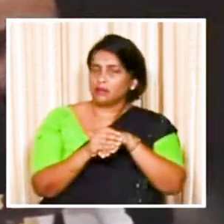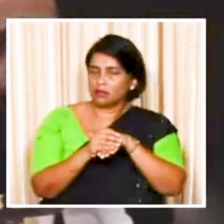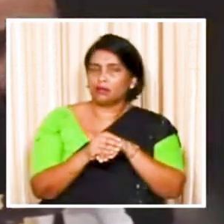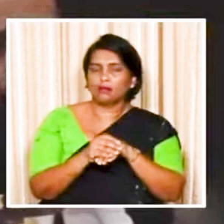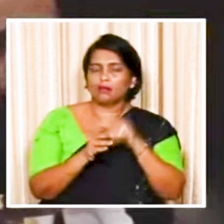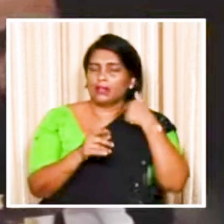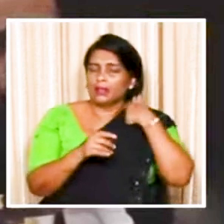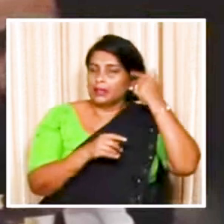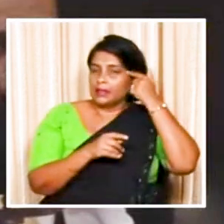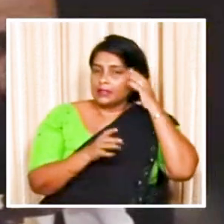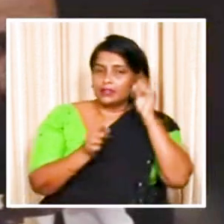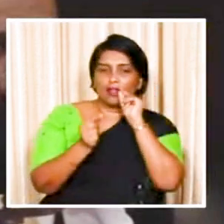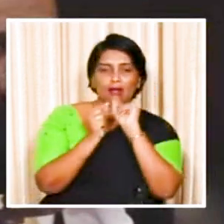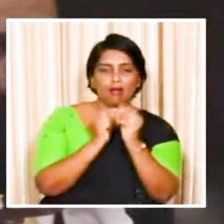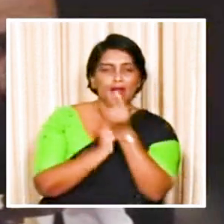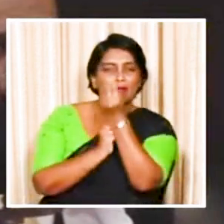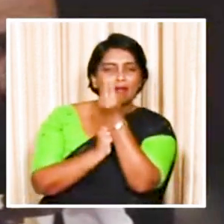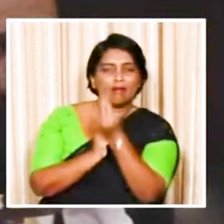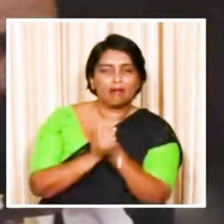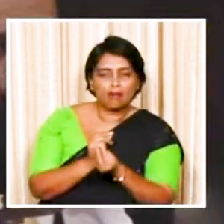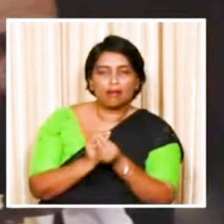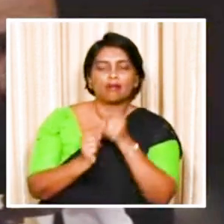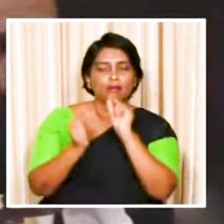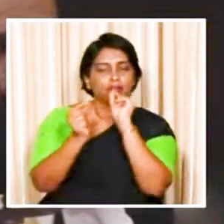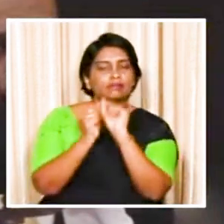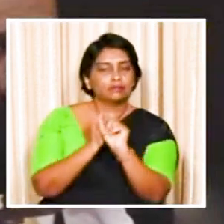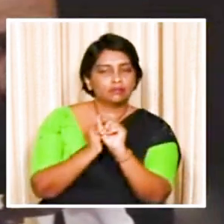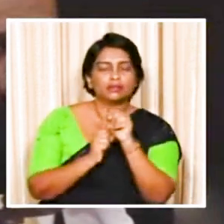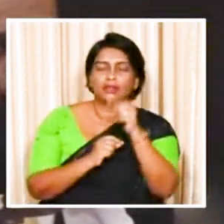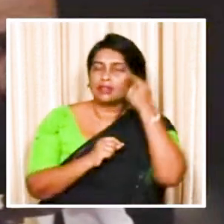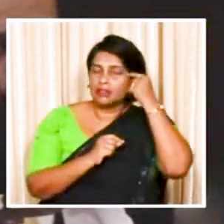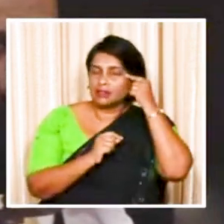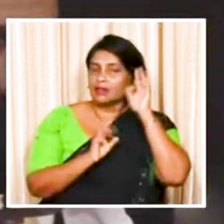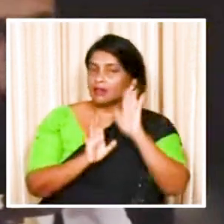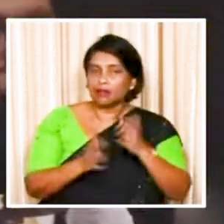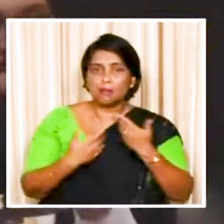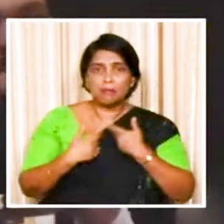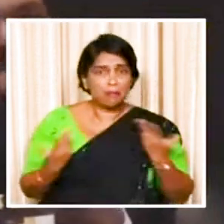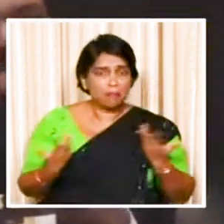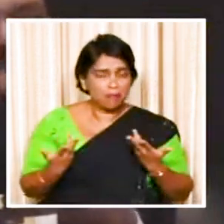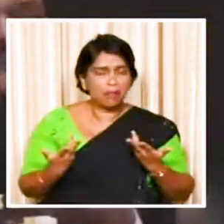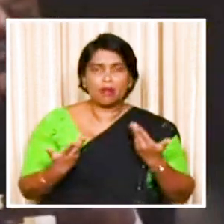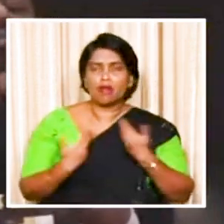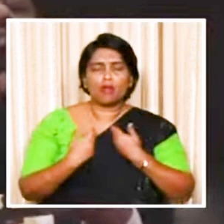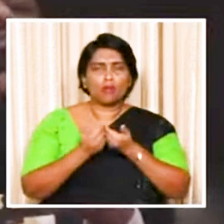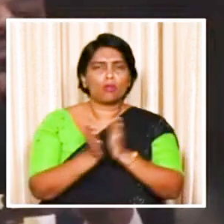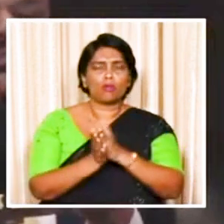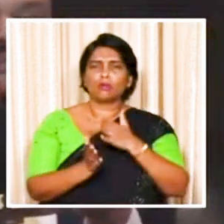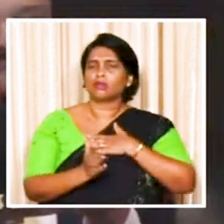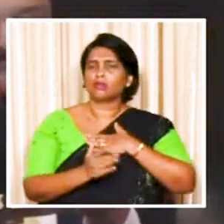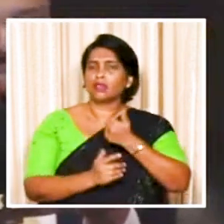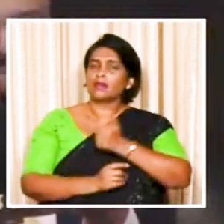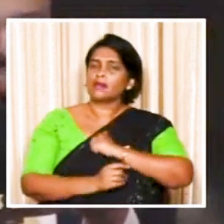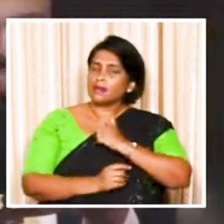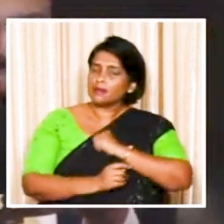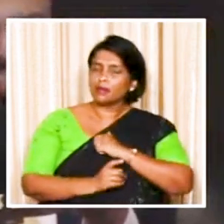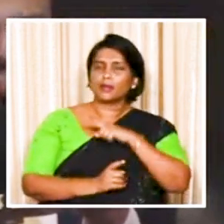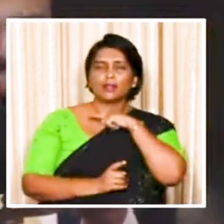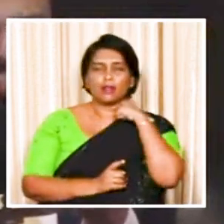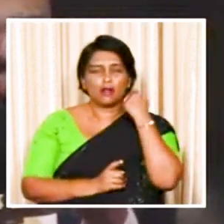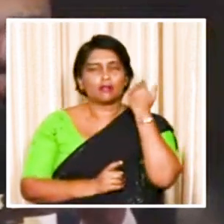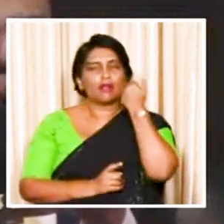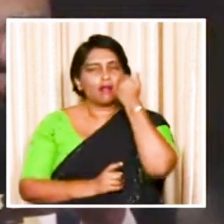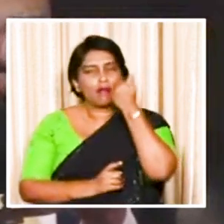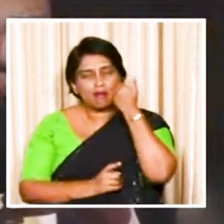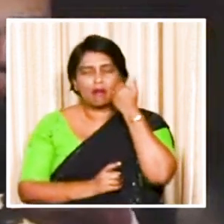கொளுத்தி அவர்கள் தீபம் ஆராதனை செய்வதற்கு, அல்லது தங்களுடைய விருப்பமான அந்த சிவப்பு மஞ்சள் கொடிகளை கட்டுவதற்கு கூட இந்த நாட்டிலே